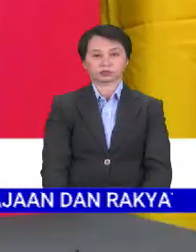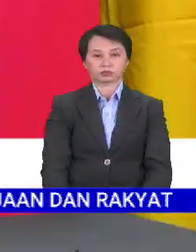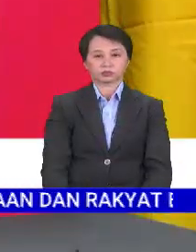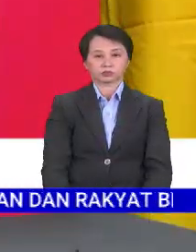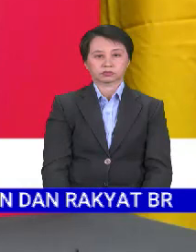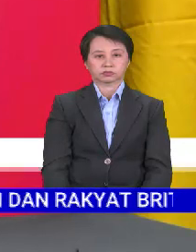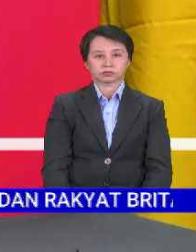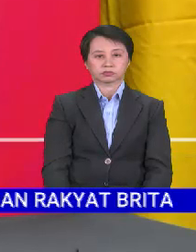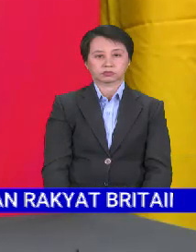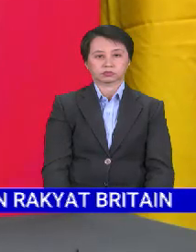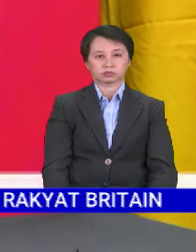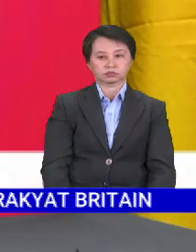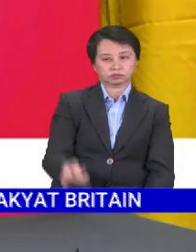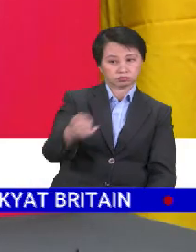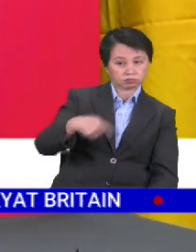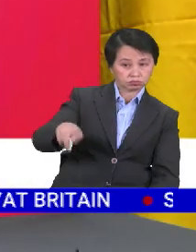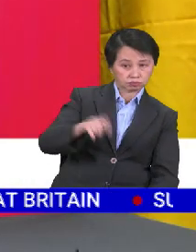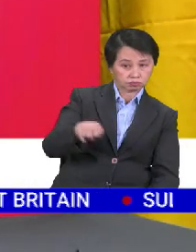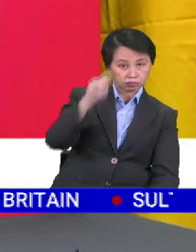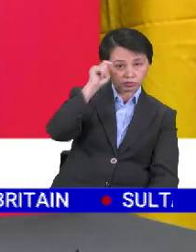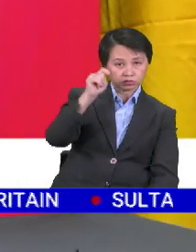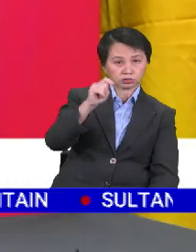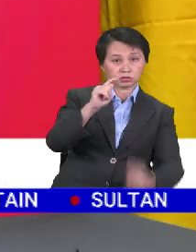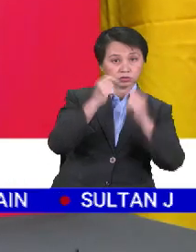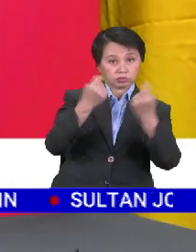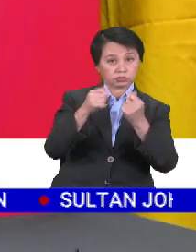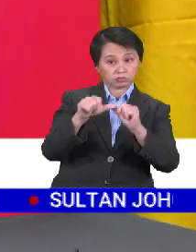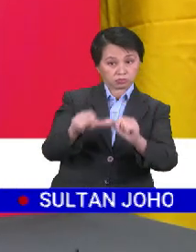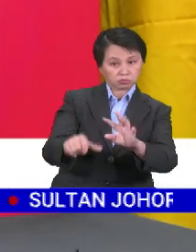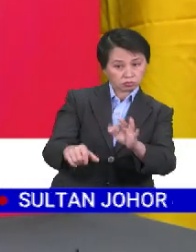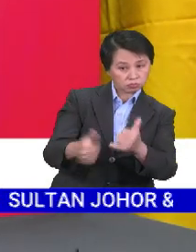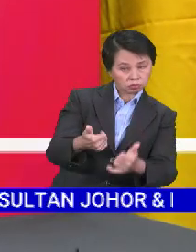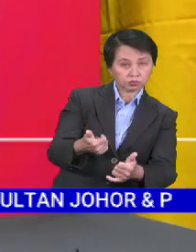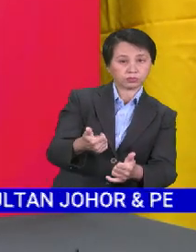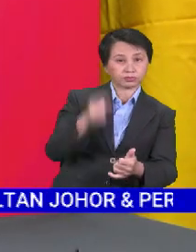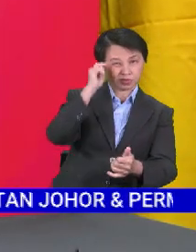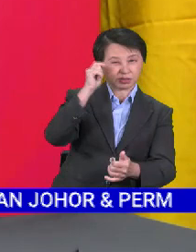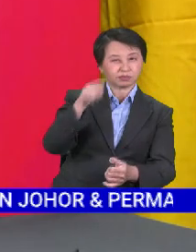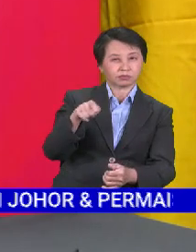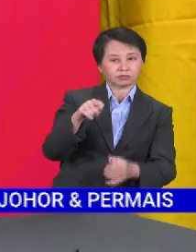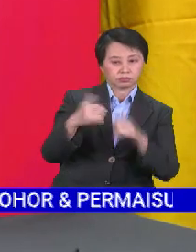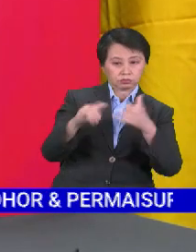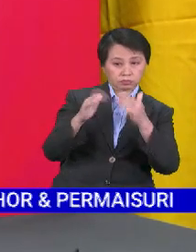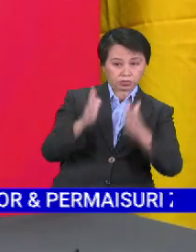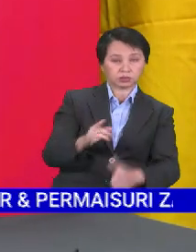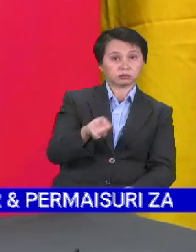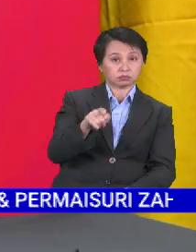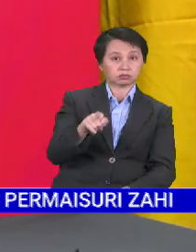Mereka satu pasukan yang konsisten dari segi permainan